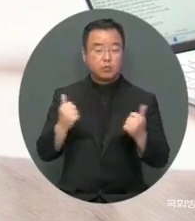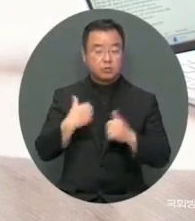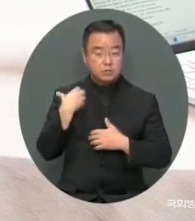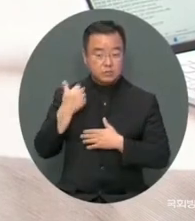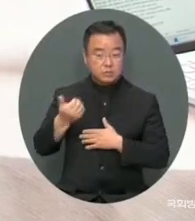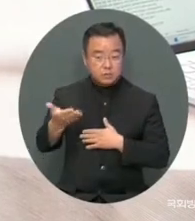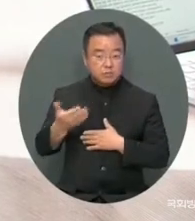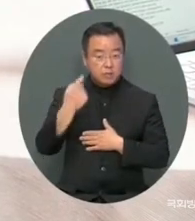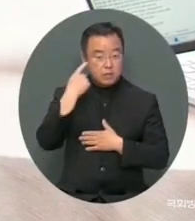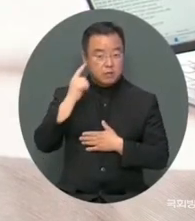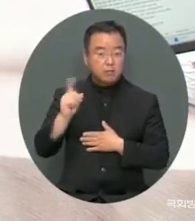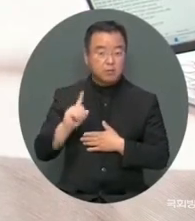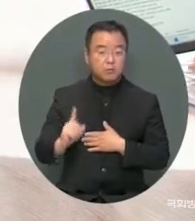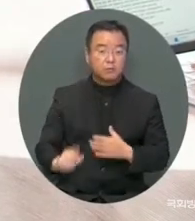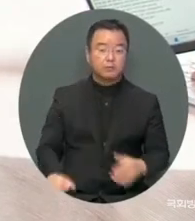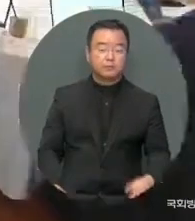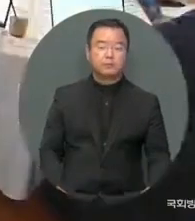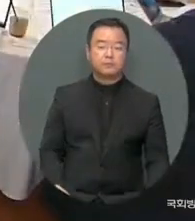궁금한데요.